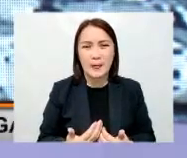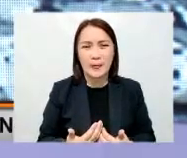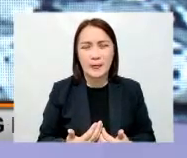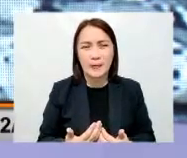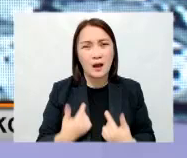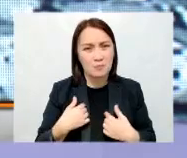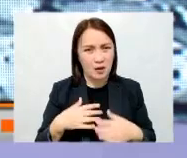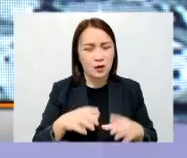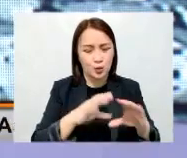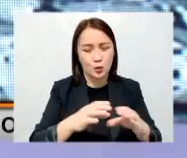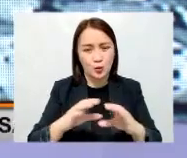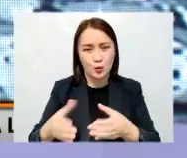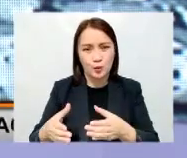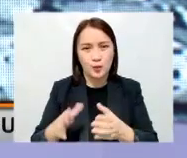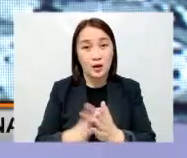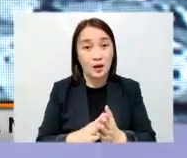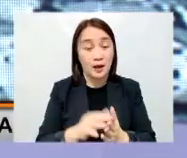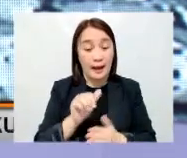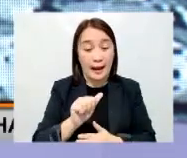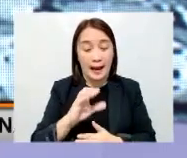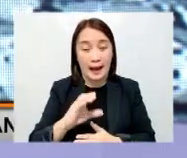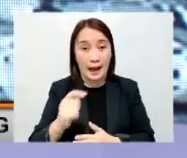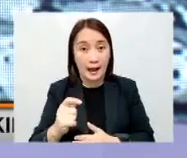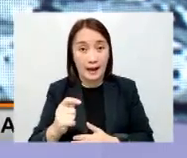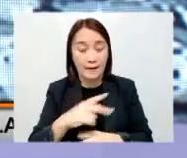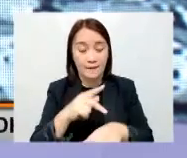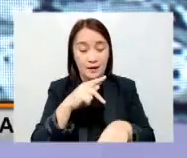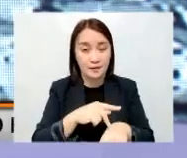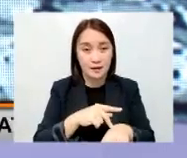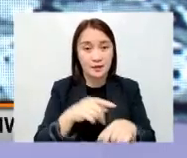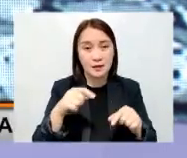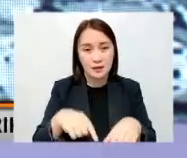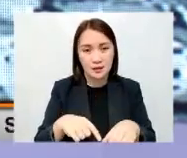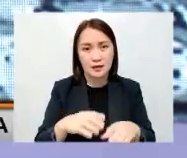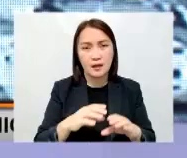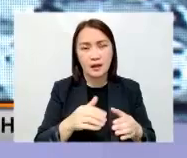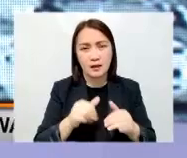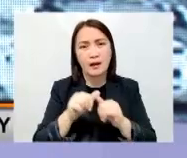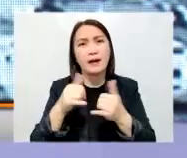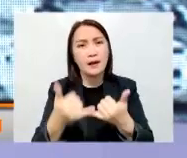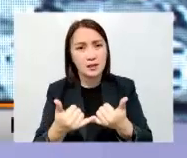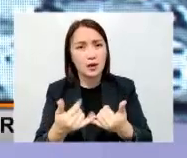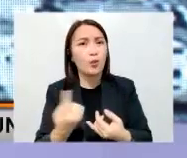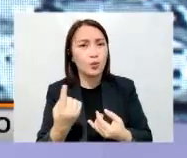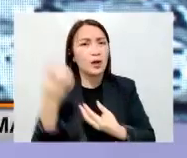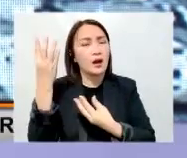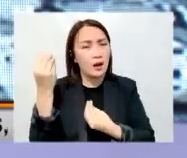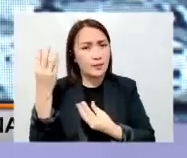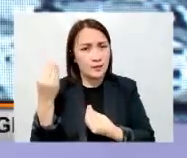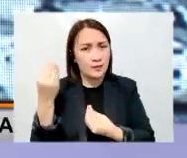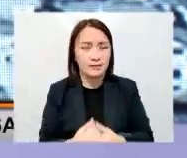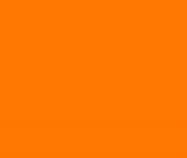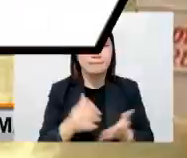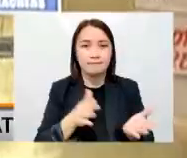of Concerned Teachers o ACT Philippines. Pero depensa ng ahensya, nag-a-update lang sila. Nasa frontline ng balitang yan, si Marian